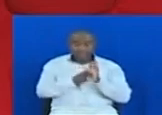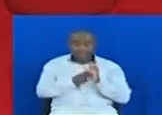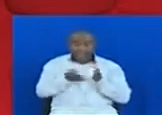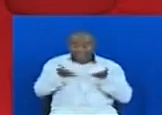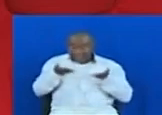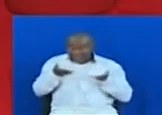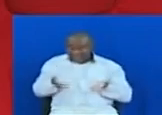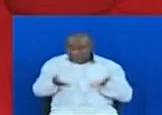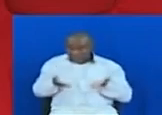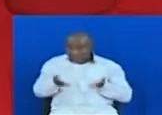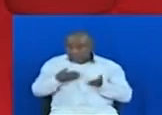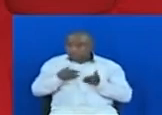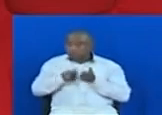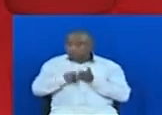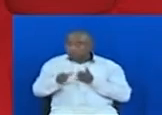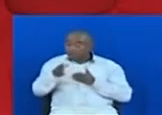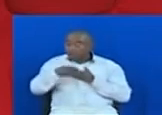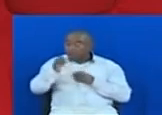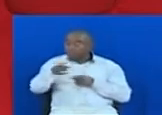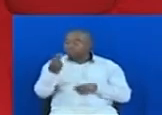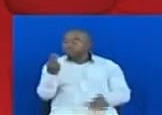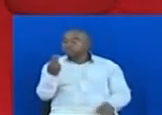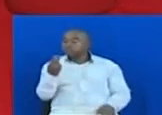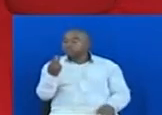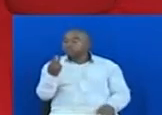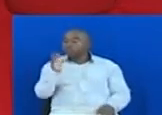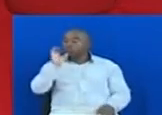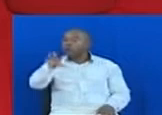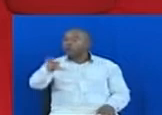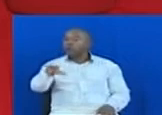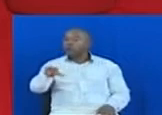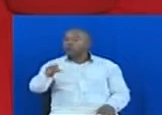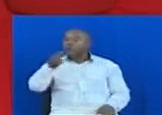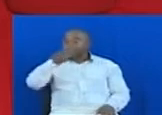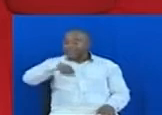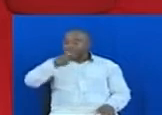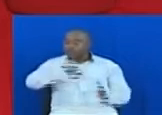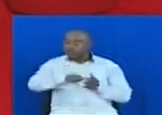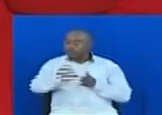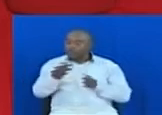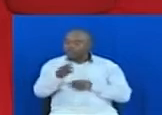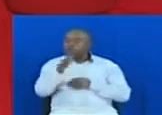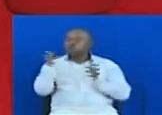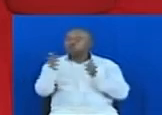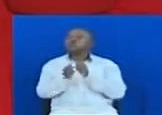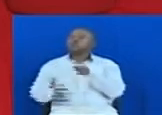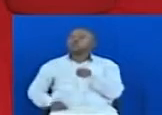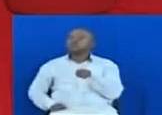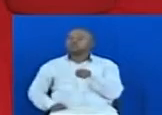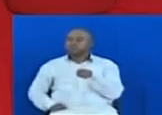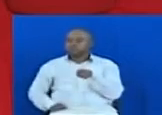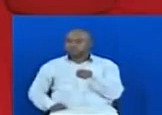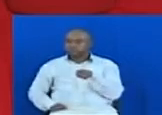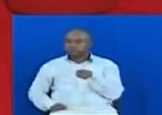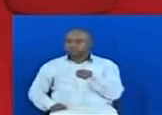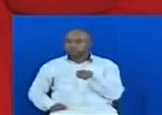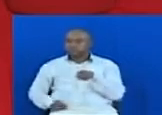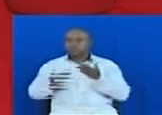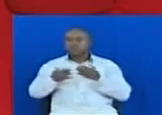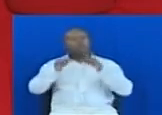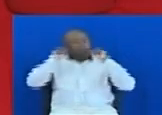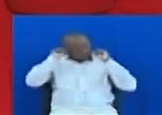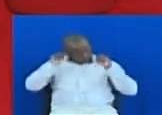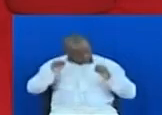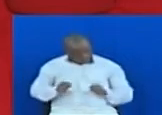Geita tulikuwa tunalipa shilingi dola 200,000 kwa mwaka. Leo tunalipwa bilioni 10. Sasa lazima kwa kweli